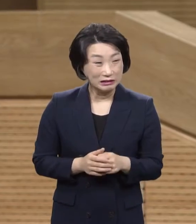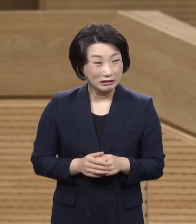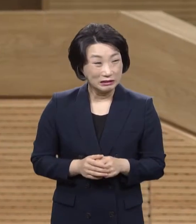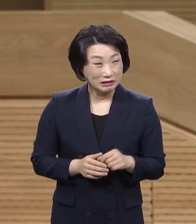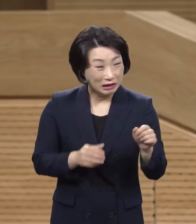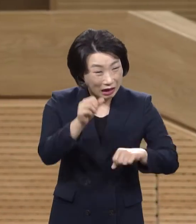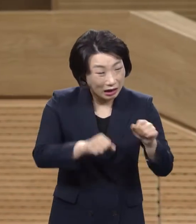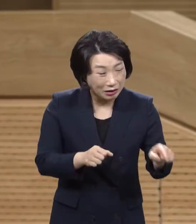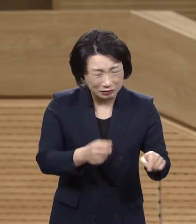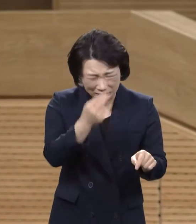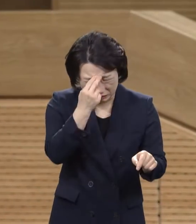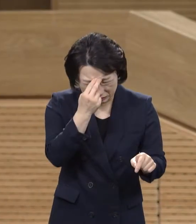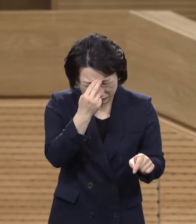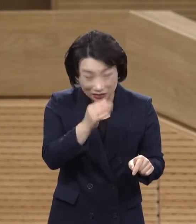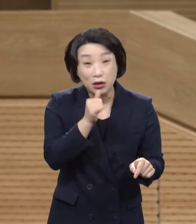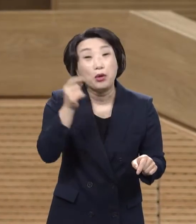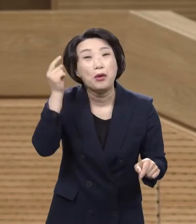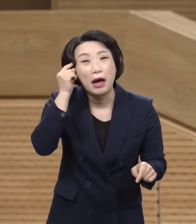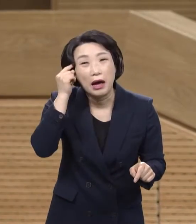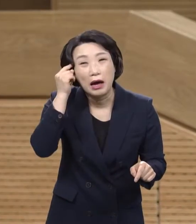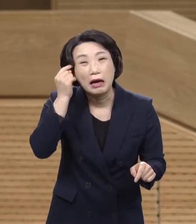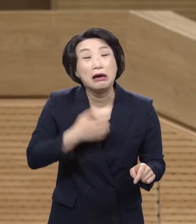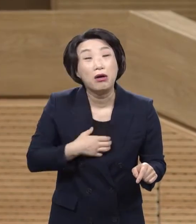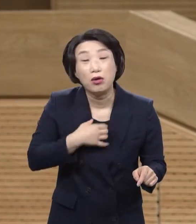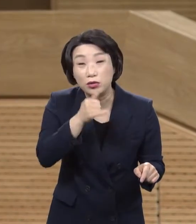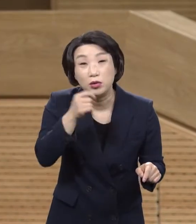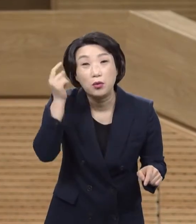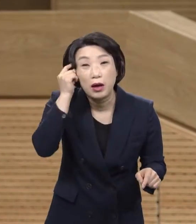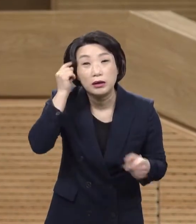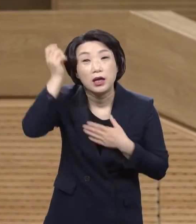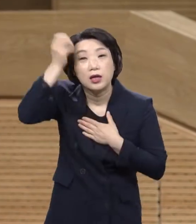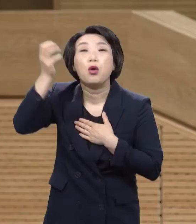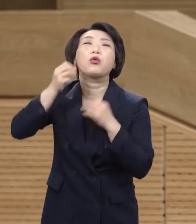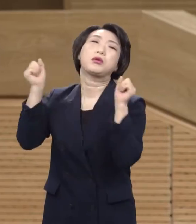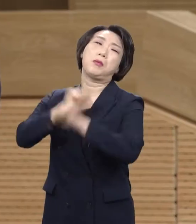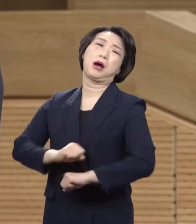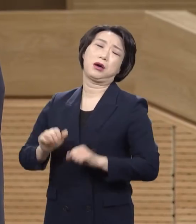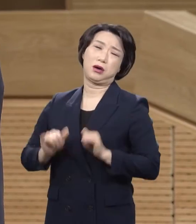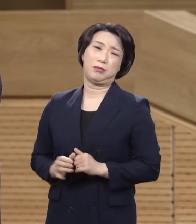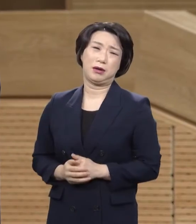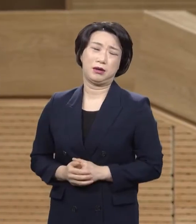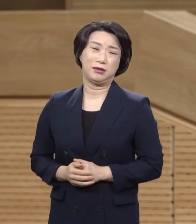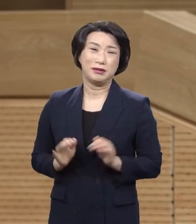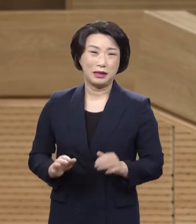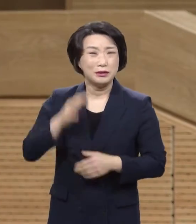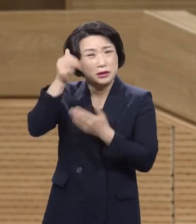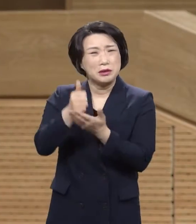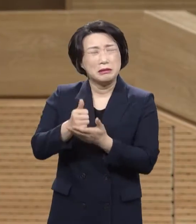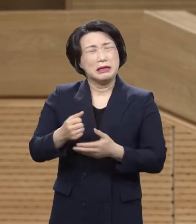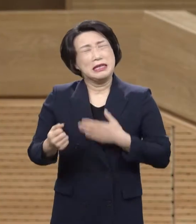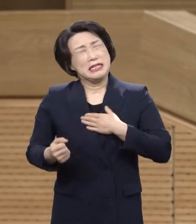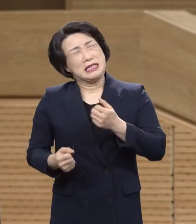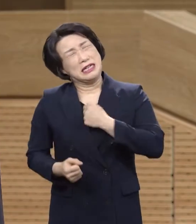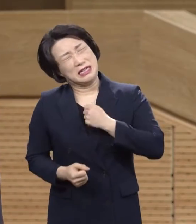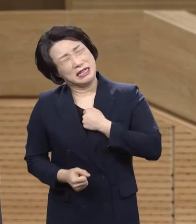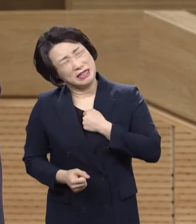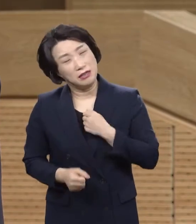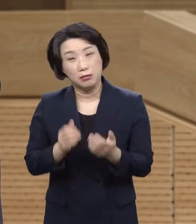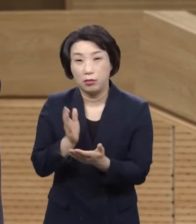말이오. 왜 근심할까? 내 영혼이 망할까 봐. 성령을 탄식하게 하지